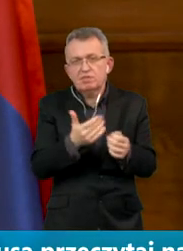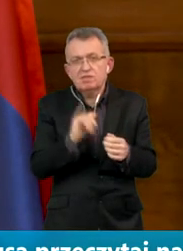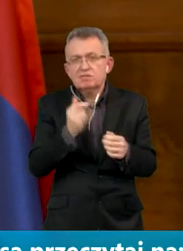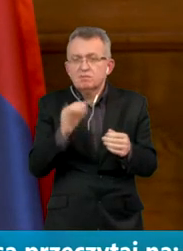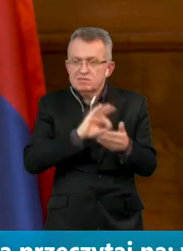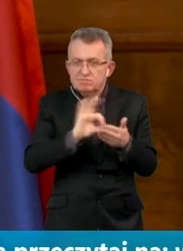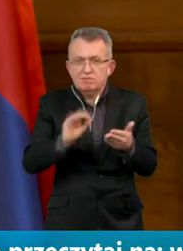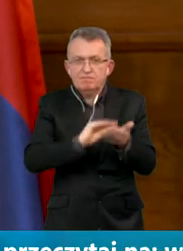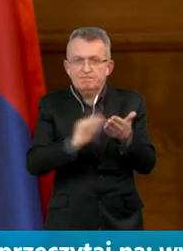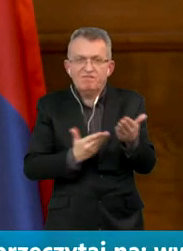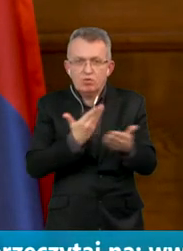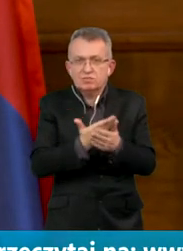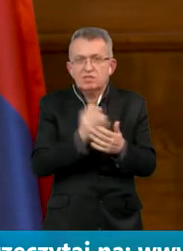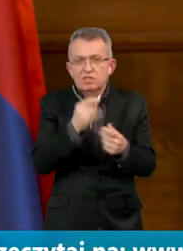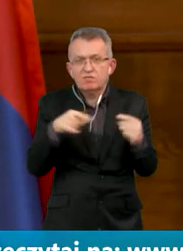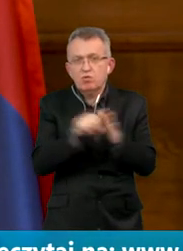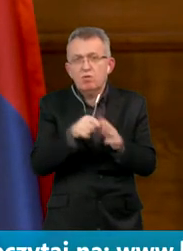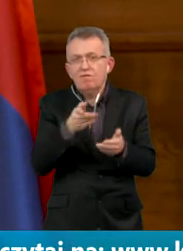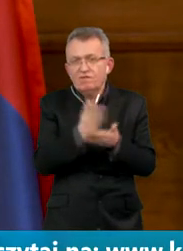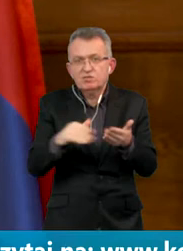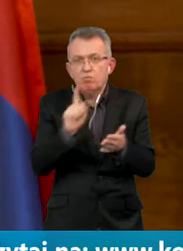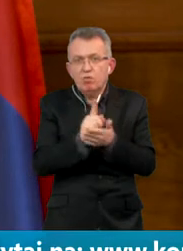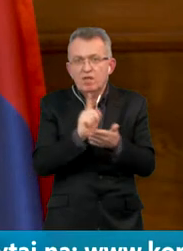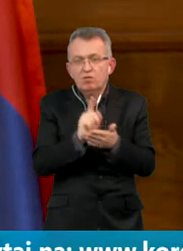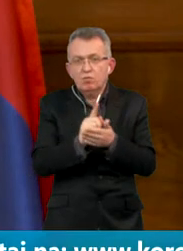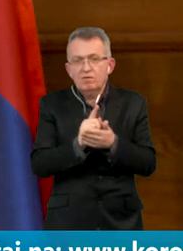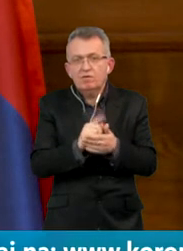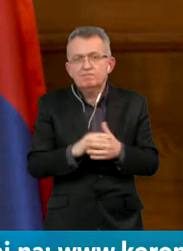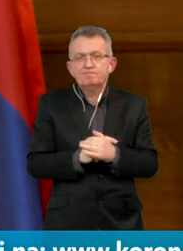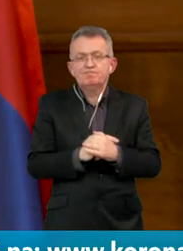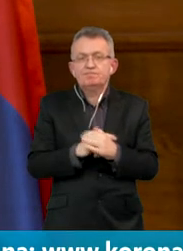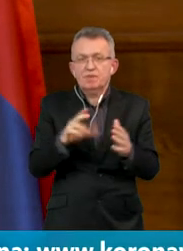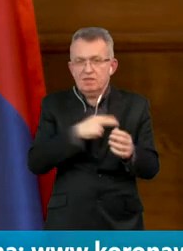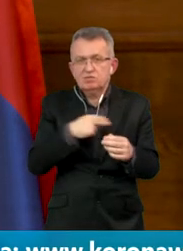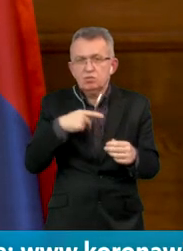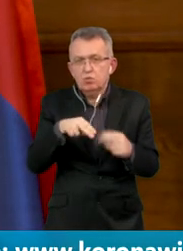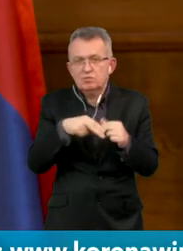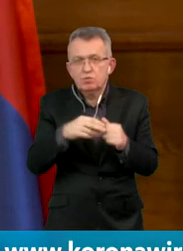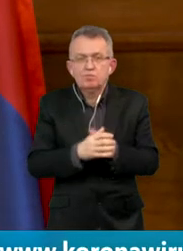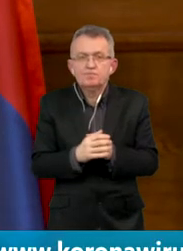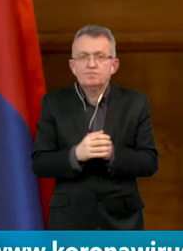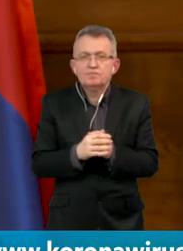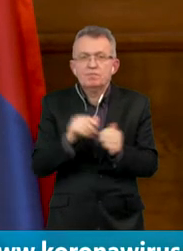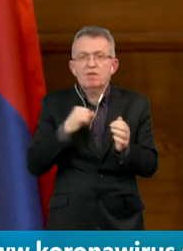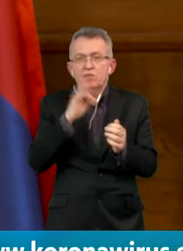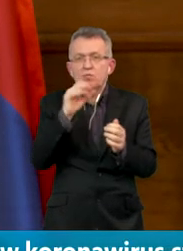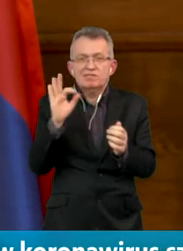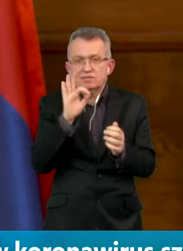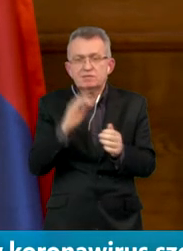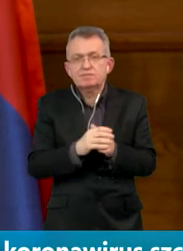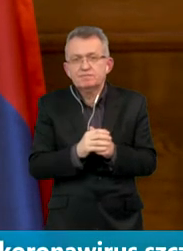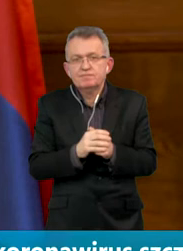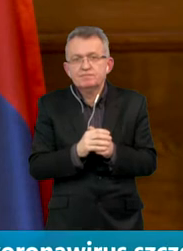wniosek wypełnić i zwrócić się do Wydziału Podatków i Opłat Lokalnych naszego urzędu. Pan Tomasz: Panie Prezydencie,